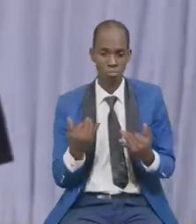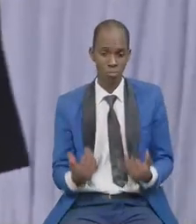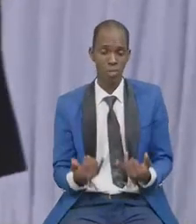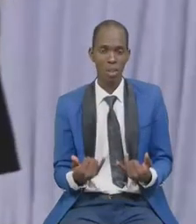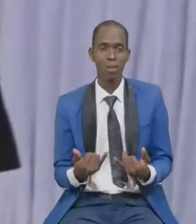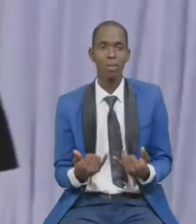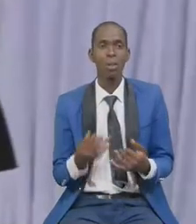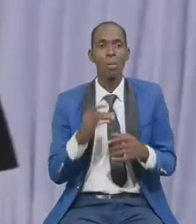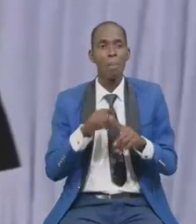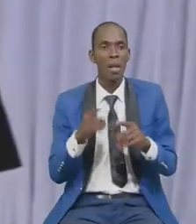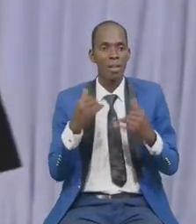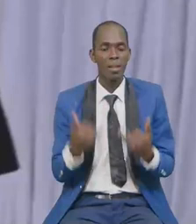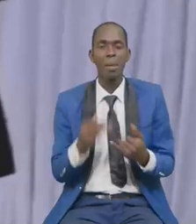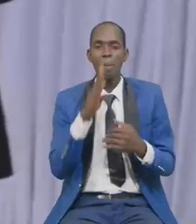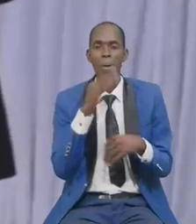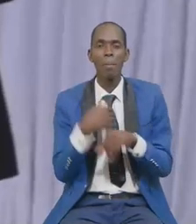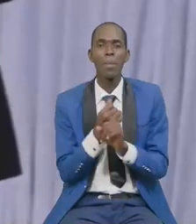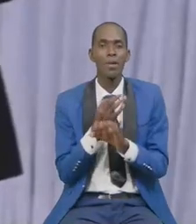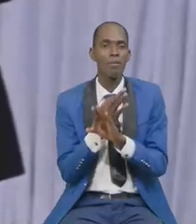Étant affranchi du péché,